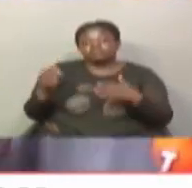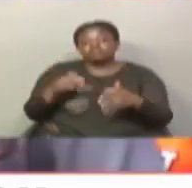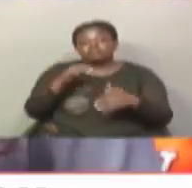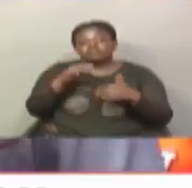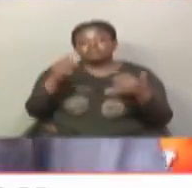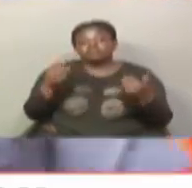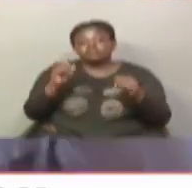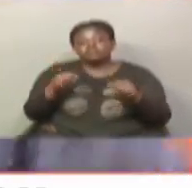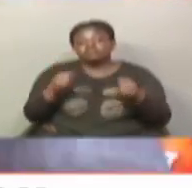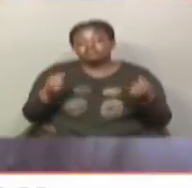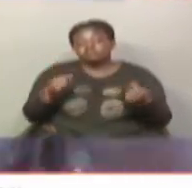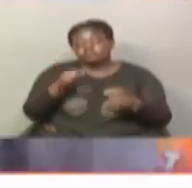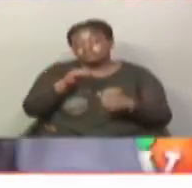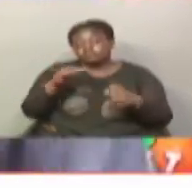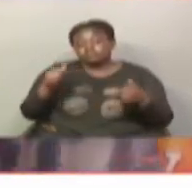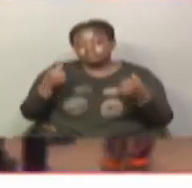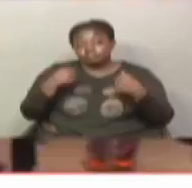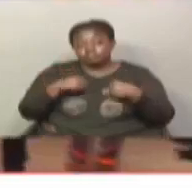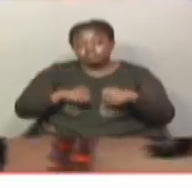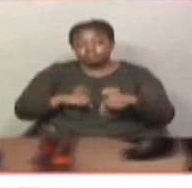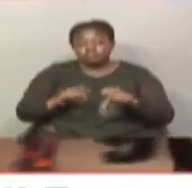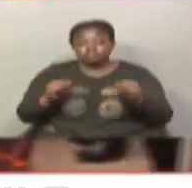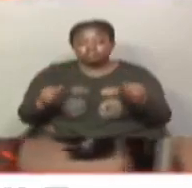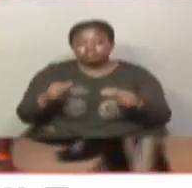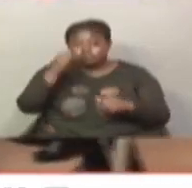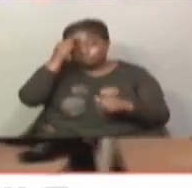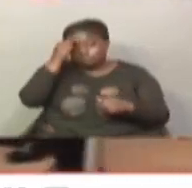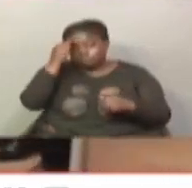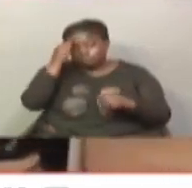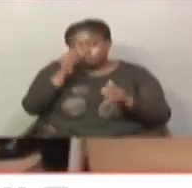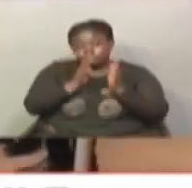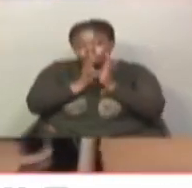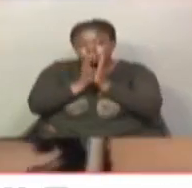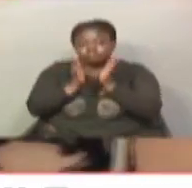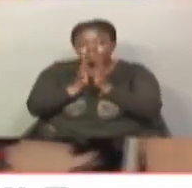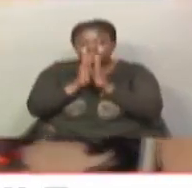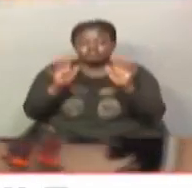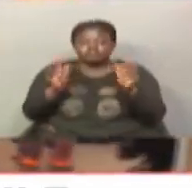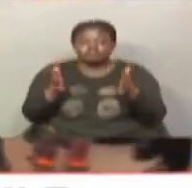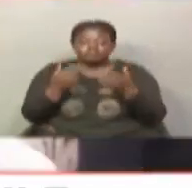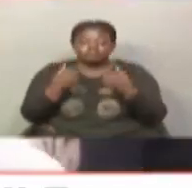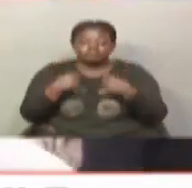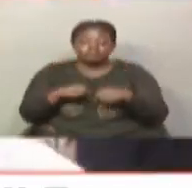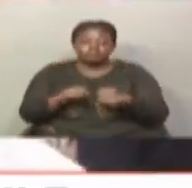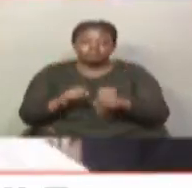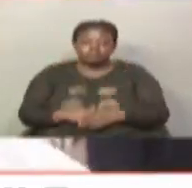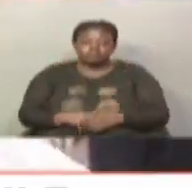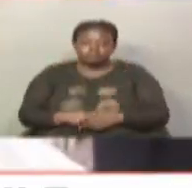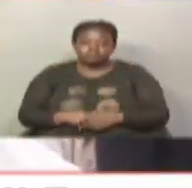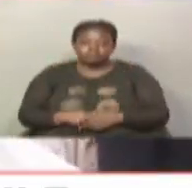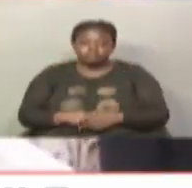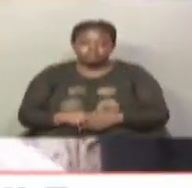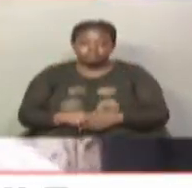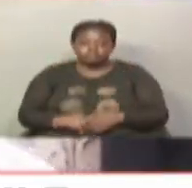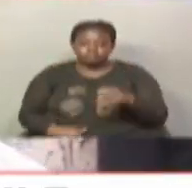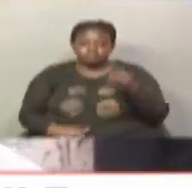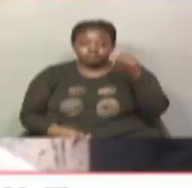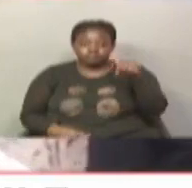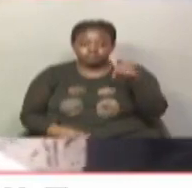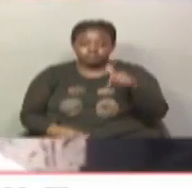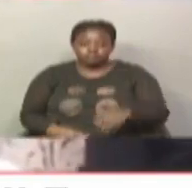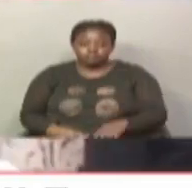temujja kujula bannaye baakikoze abayizi nabatubulidde engeri gye babikolamu I'm happy that I got a 7 in